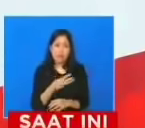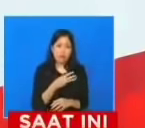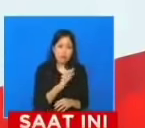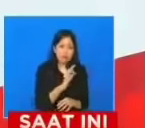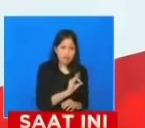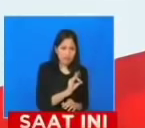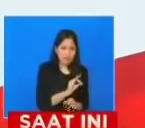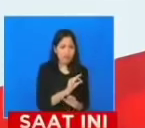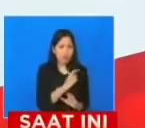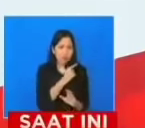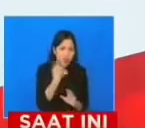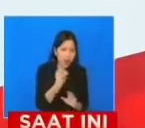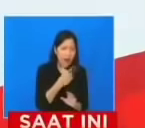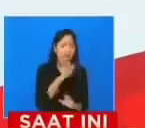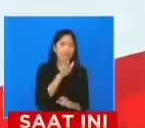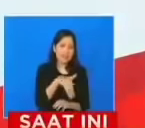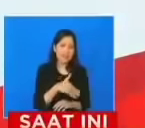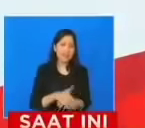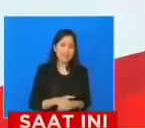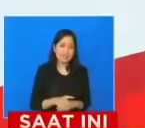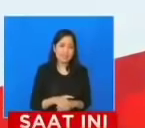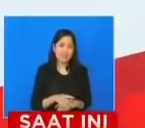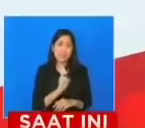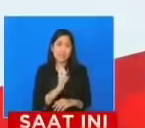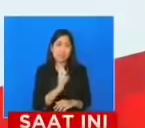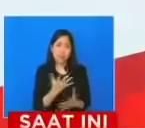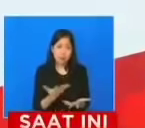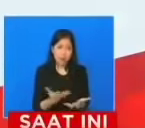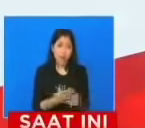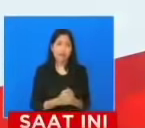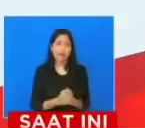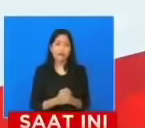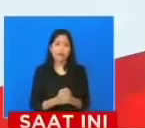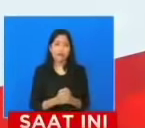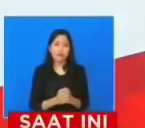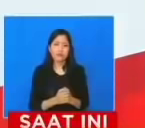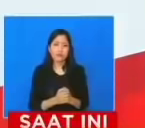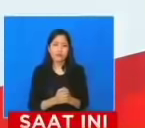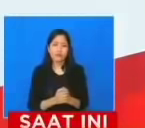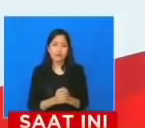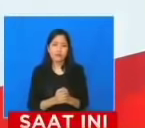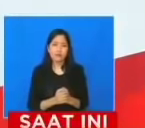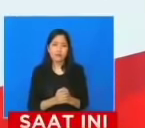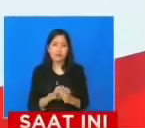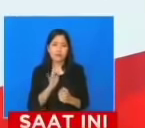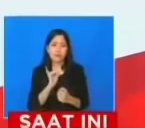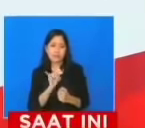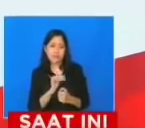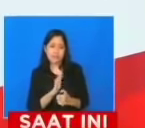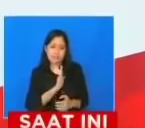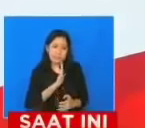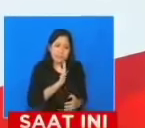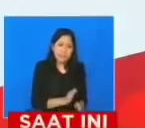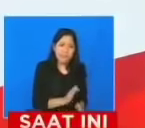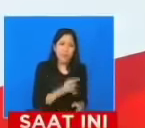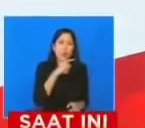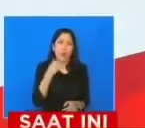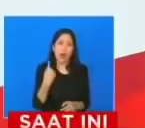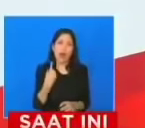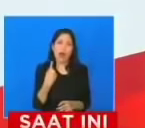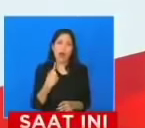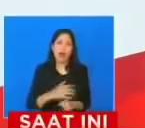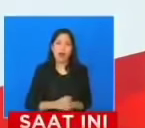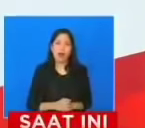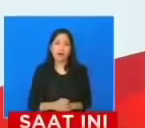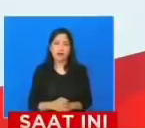ketidakefektifan pelaksanaan ini akibat disiplin yang masih belum kita bangun bersama-sama